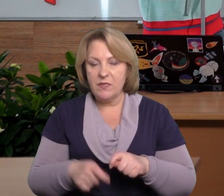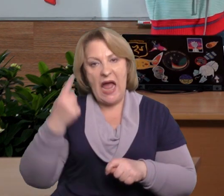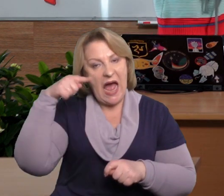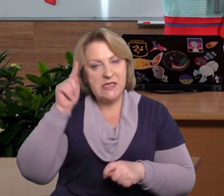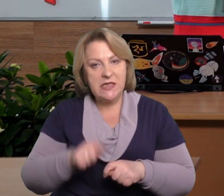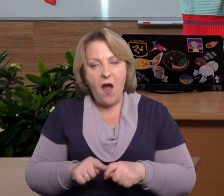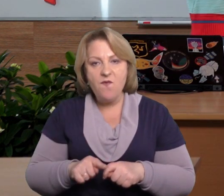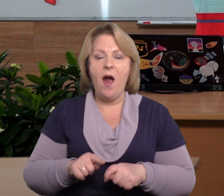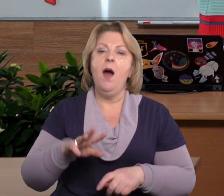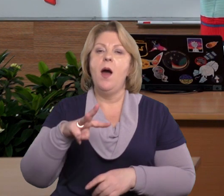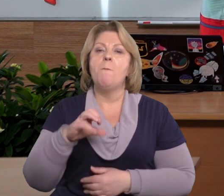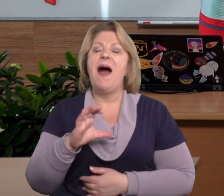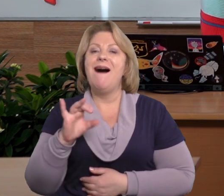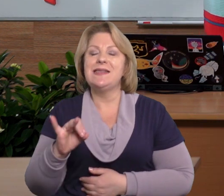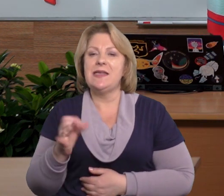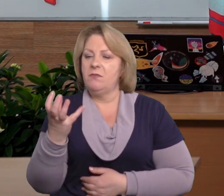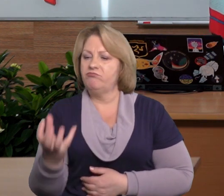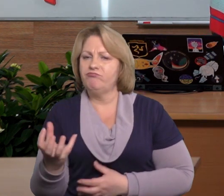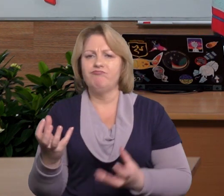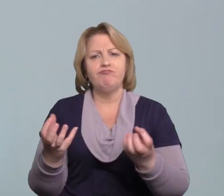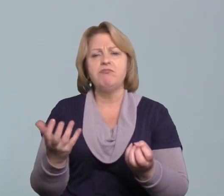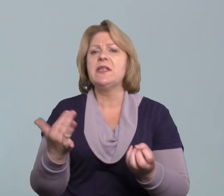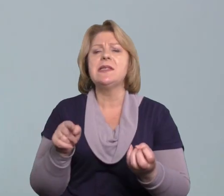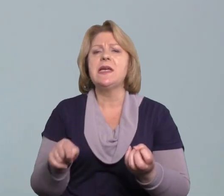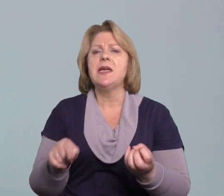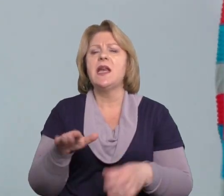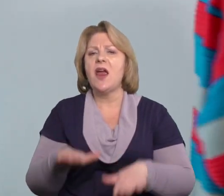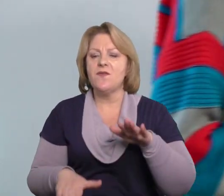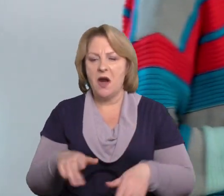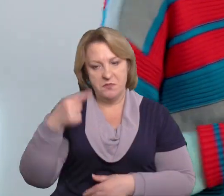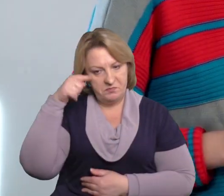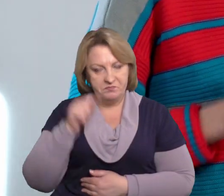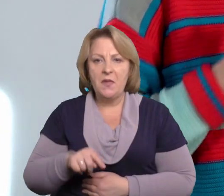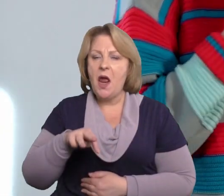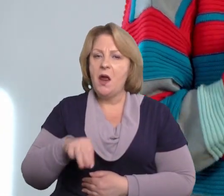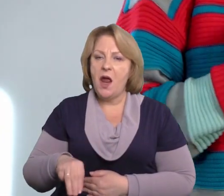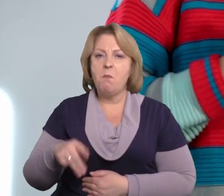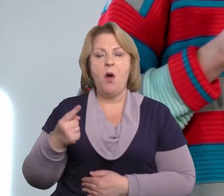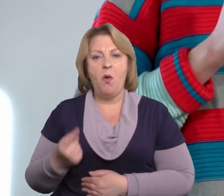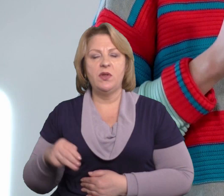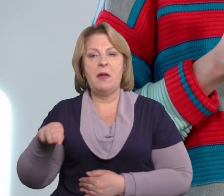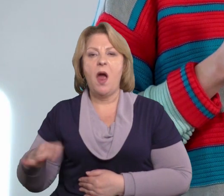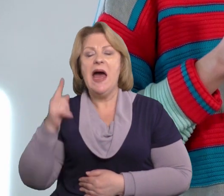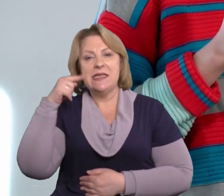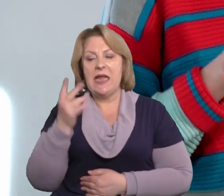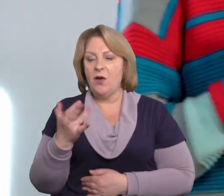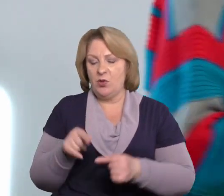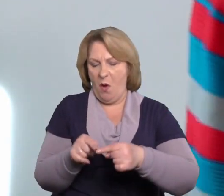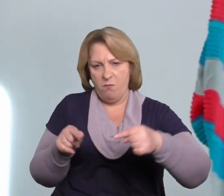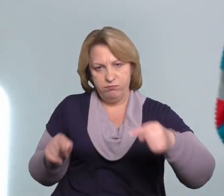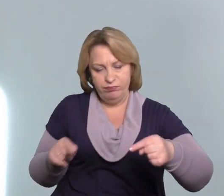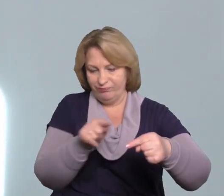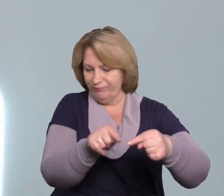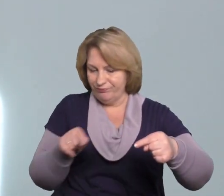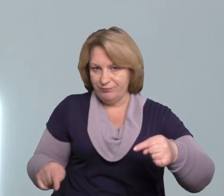він знав маси своїх кульок. Отже, в нього були М1 та М2. Він знав, на яку відстань він їх поставив одна